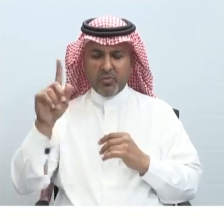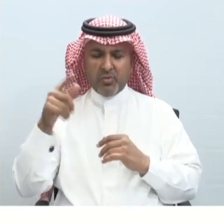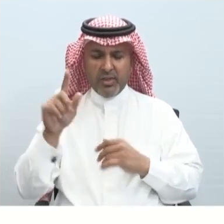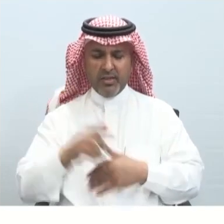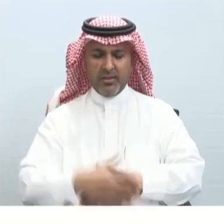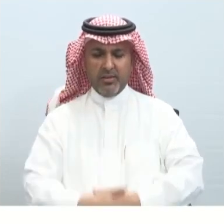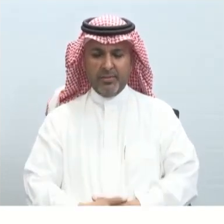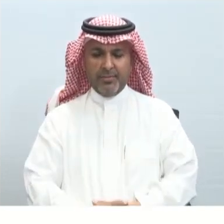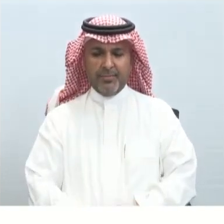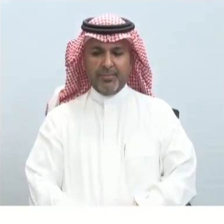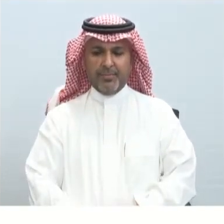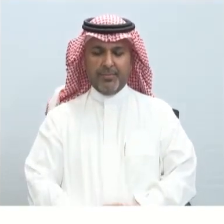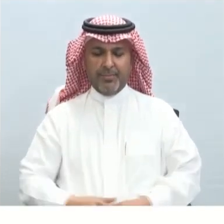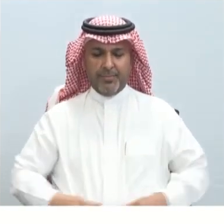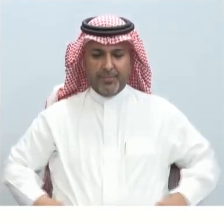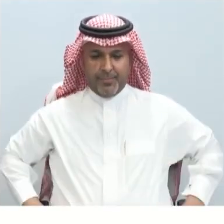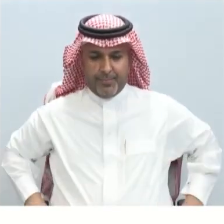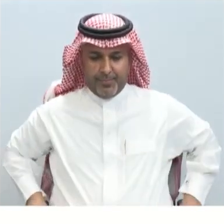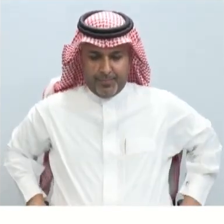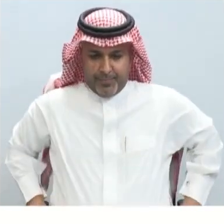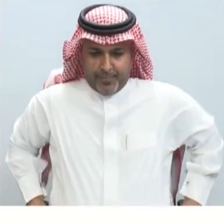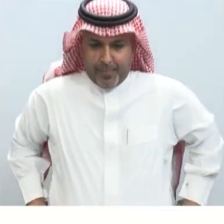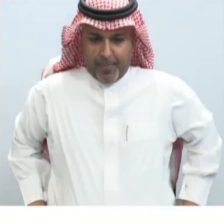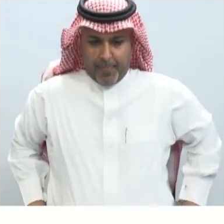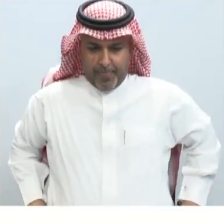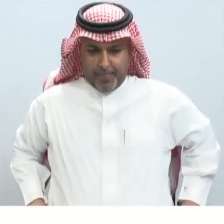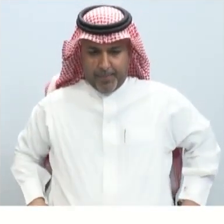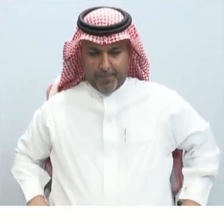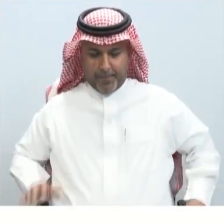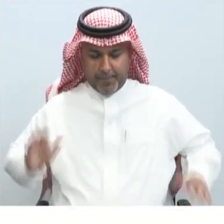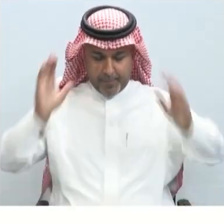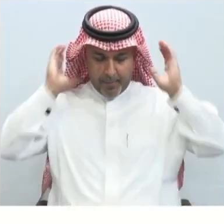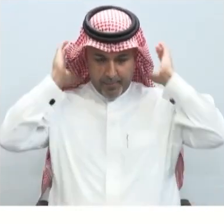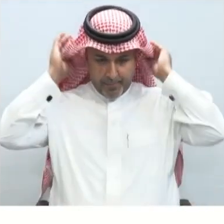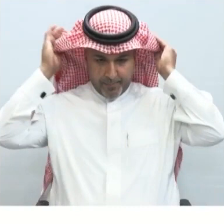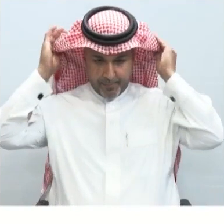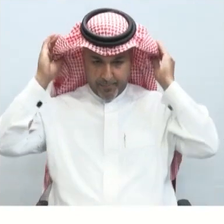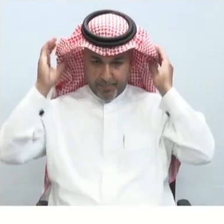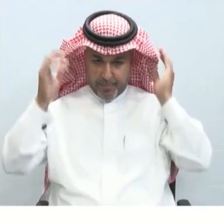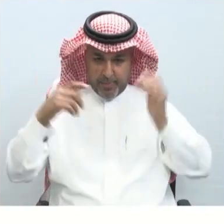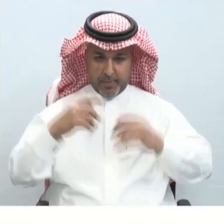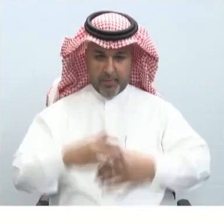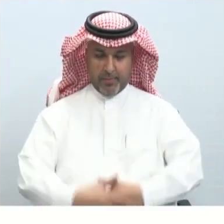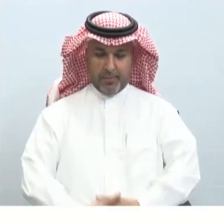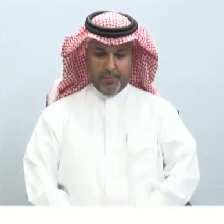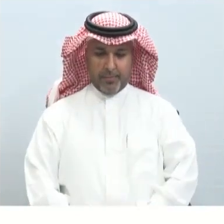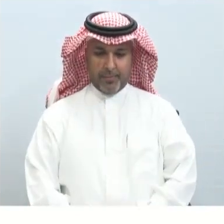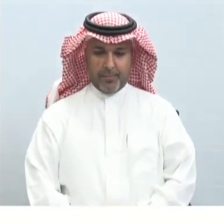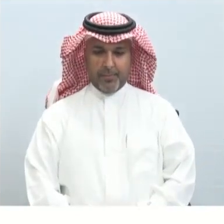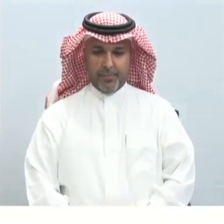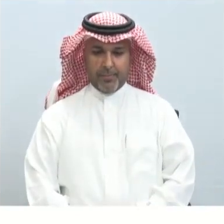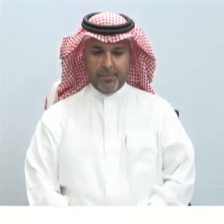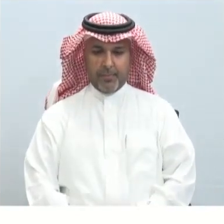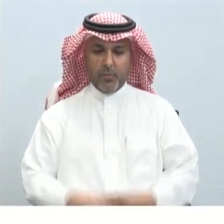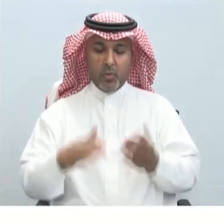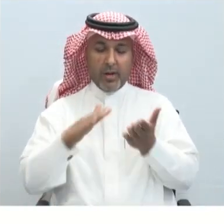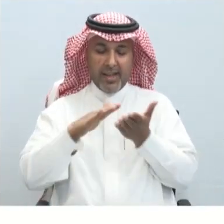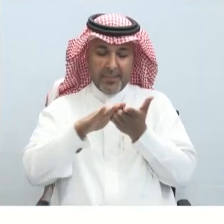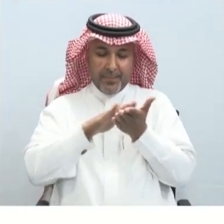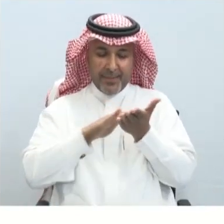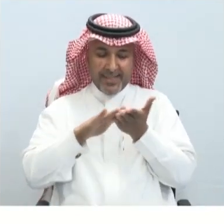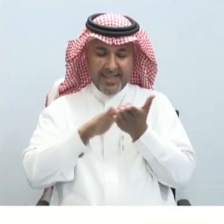يطابق هذا المثلث فبالتالي راح نقول انه متوازي مساحه متوازي